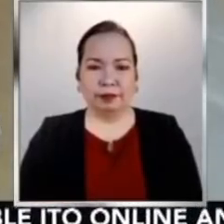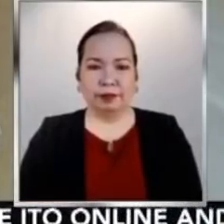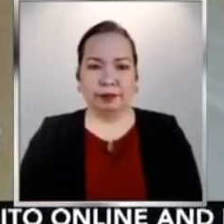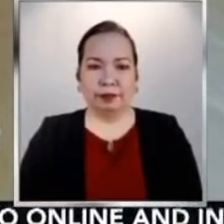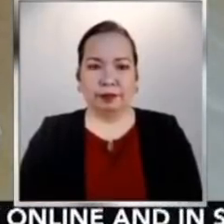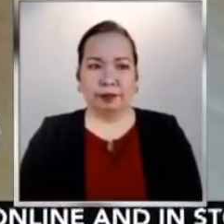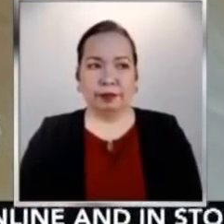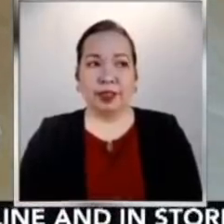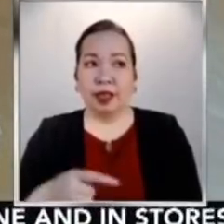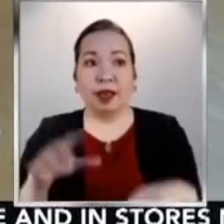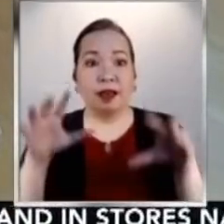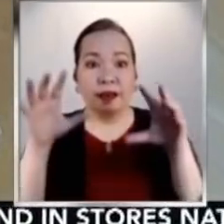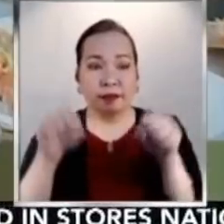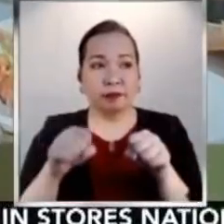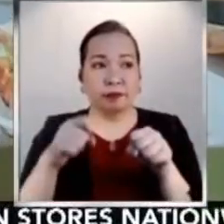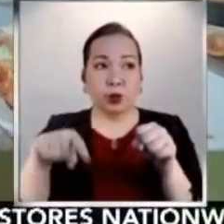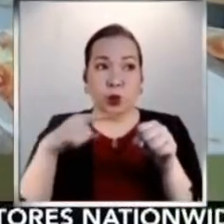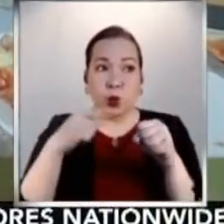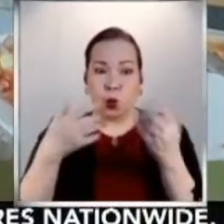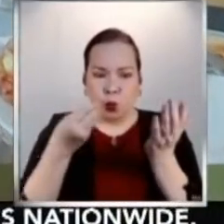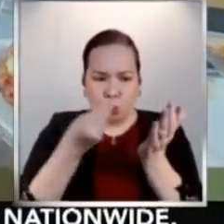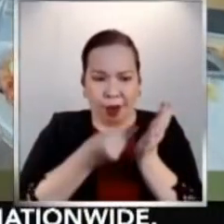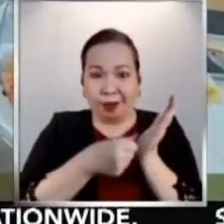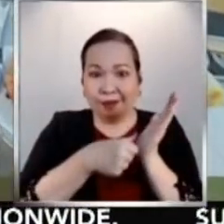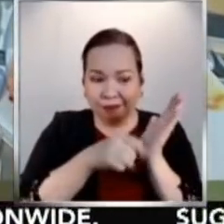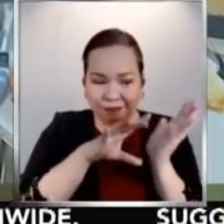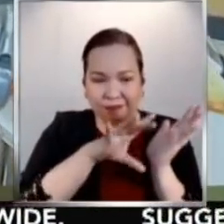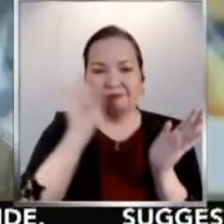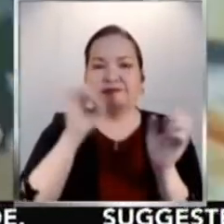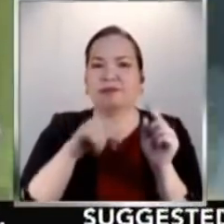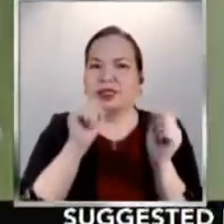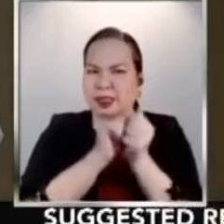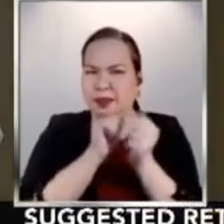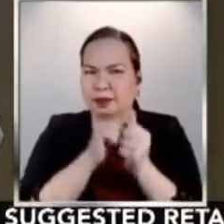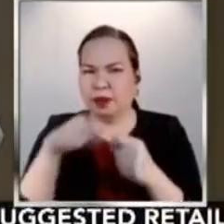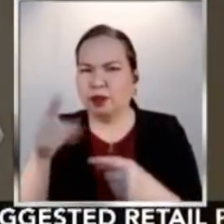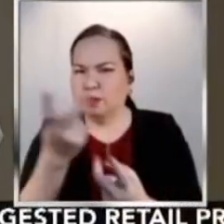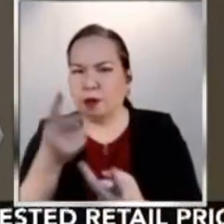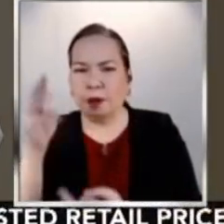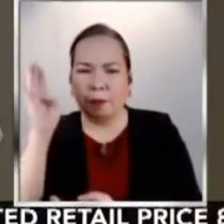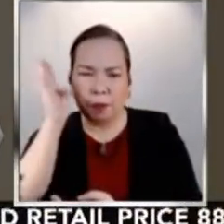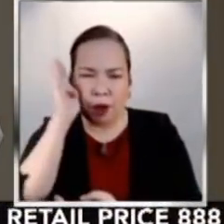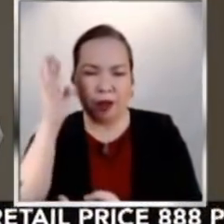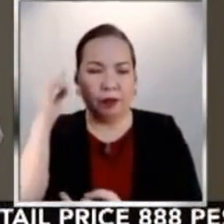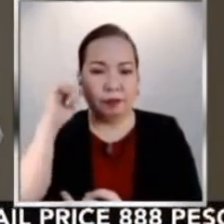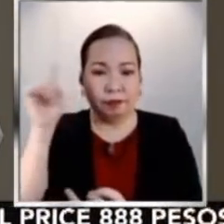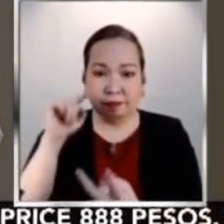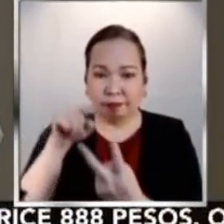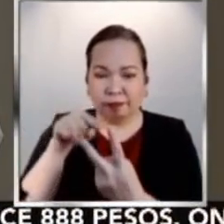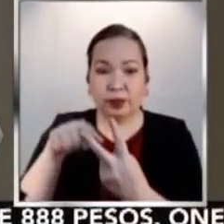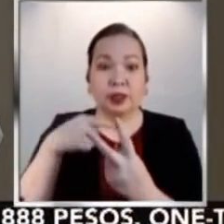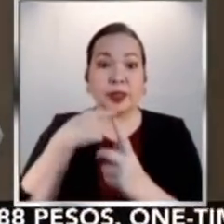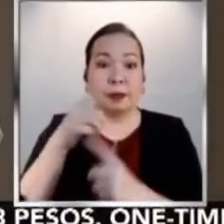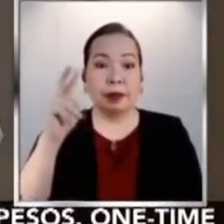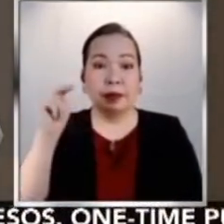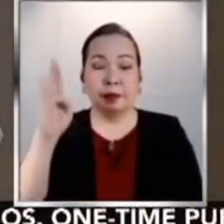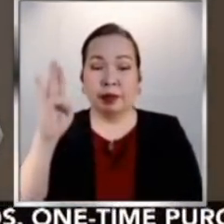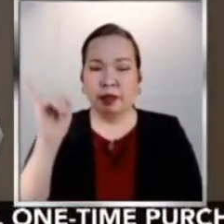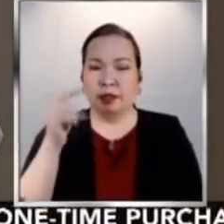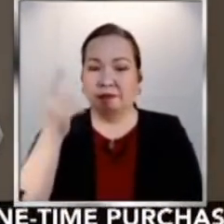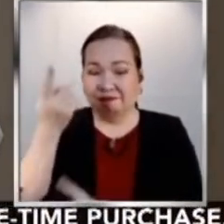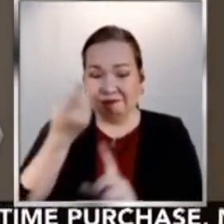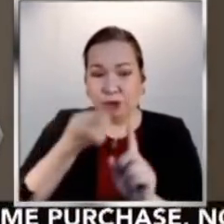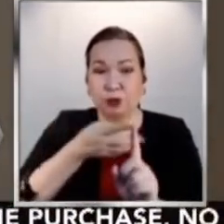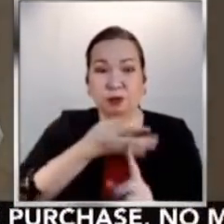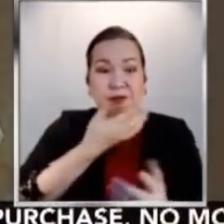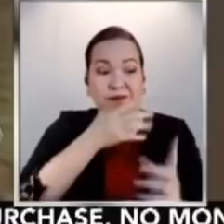Na-recover ang kasamang Mark Manning sa mga suspek na sina Brian Lampa at Zeldenio Adante. Ayon sa NBI, modus raw ng suspect na magpakilalang opisyal ng